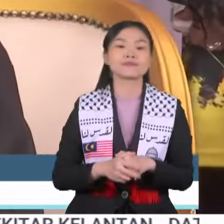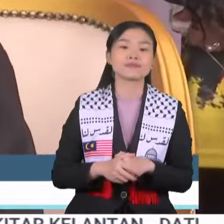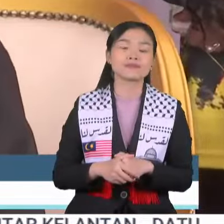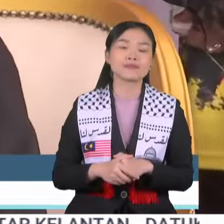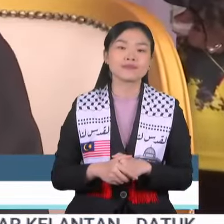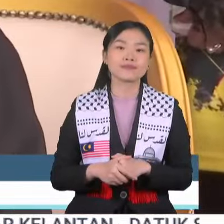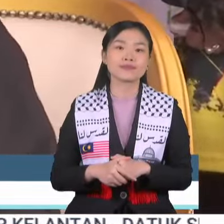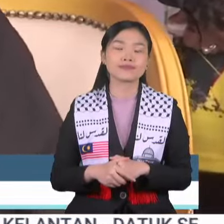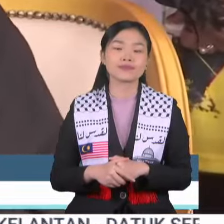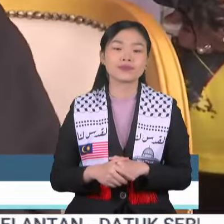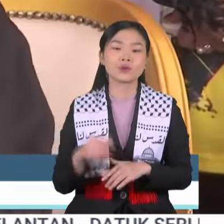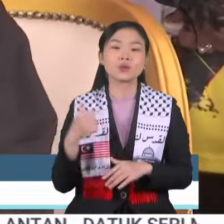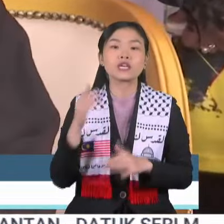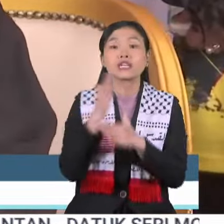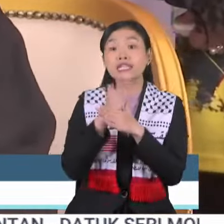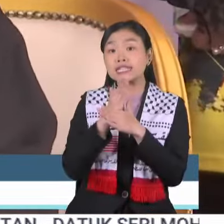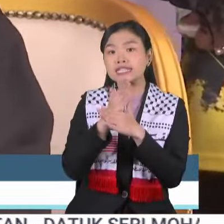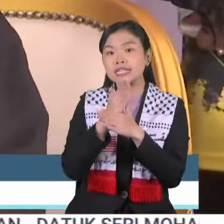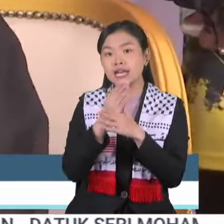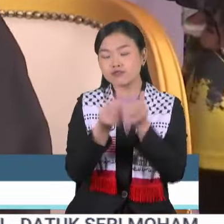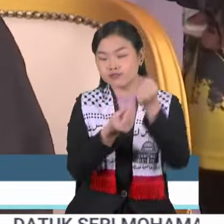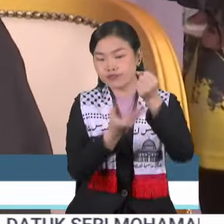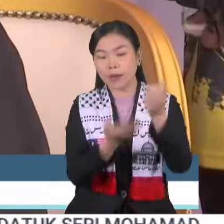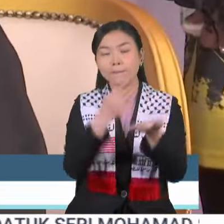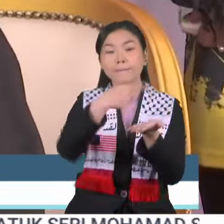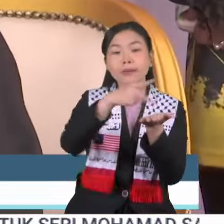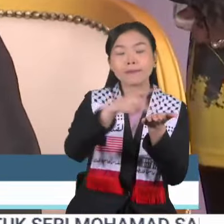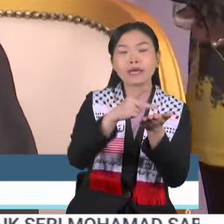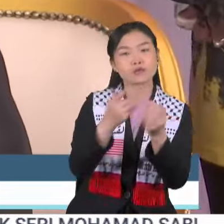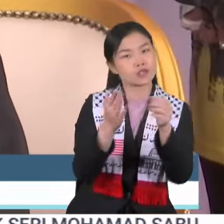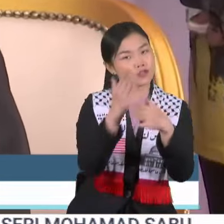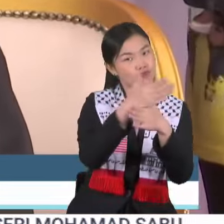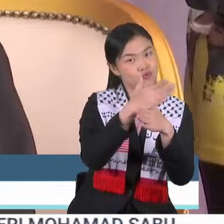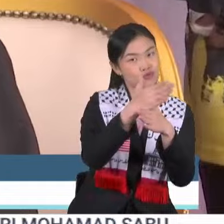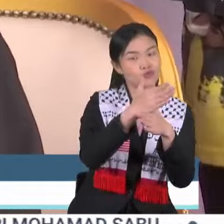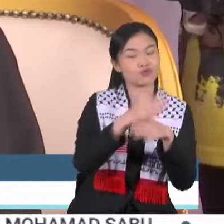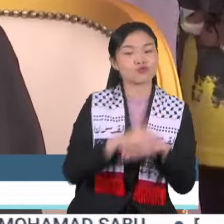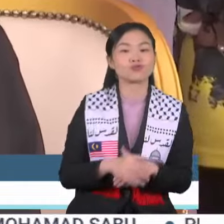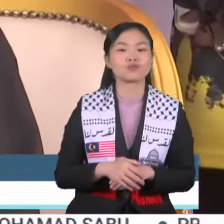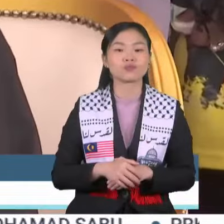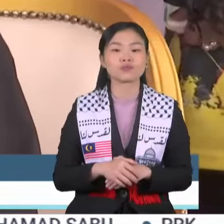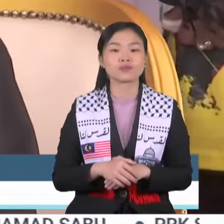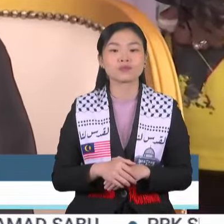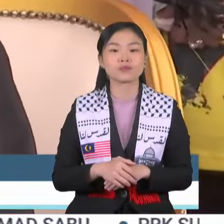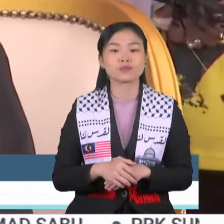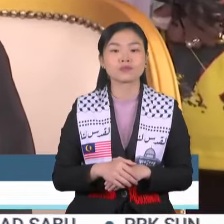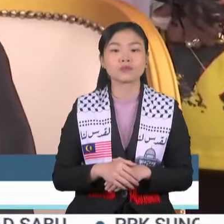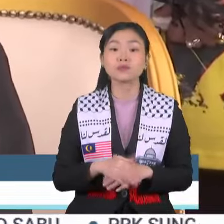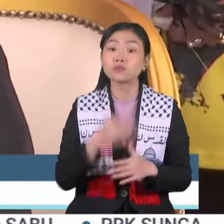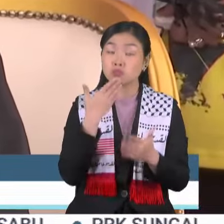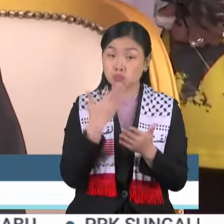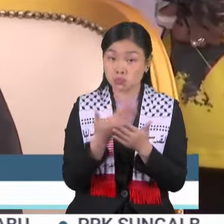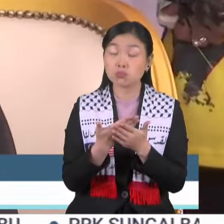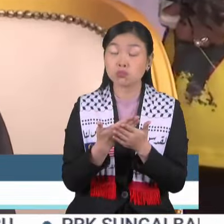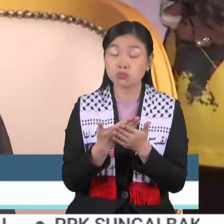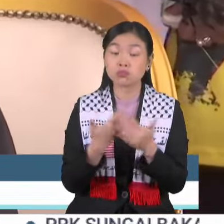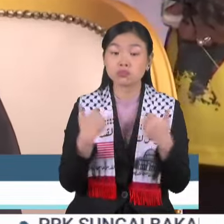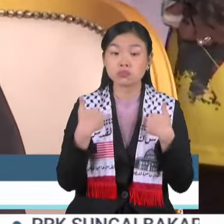dan juga kita akan share cost untuk menganjurkan SEA Games. Bagus juga peluang bagi